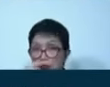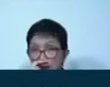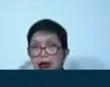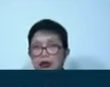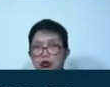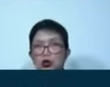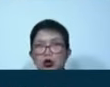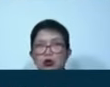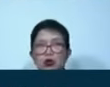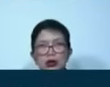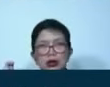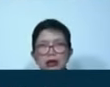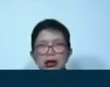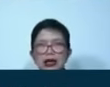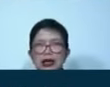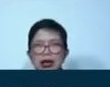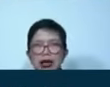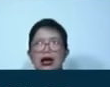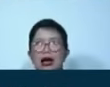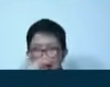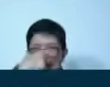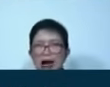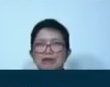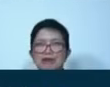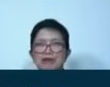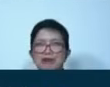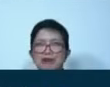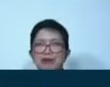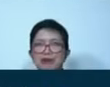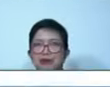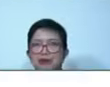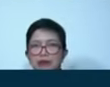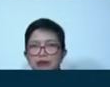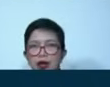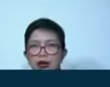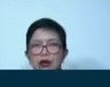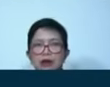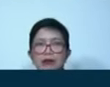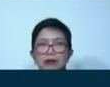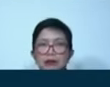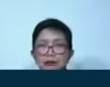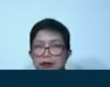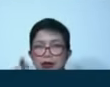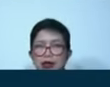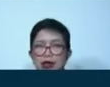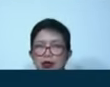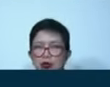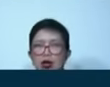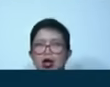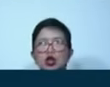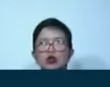apakah akan membuat pengadilan HAM dan membereskan rekomendasi DPR pertanyaan Kedu di luar sana menunggu banyak